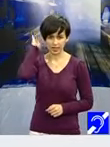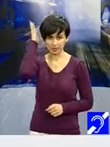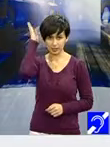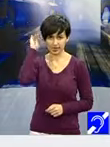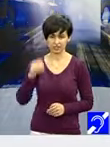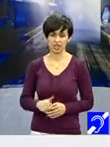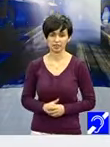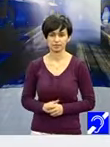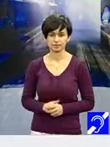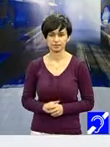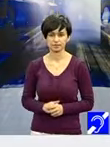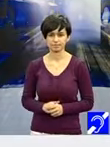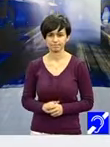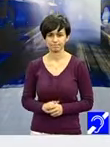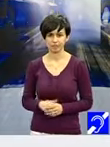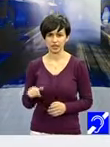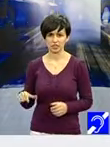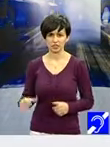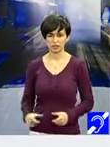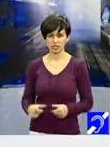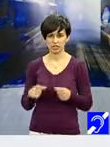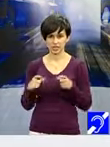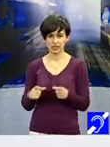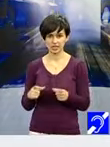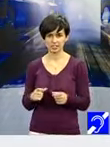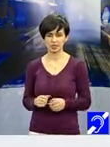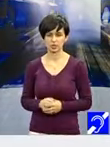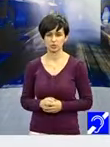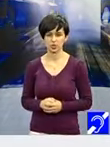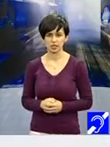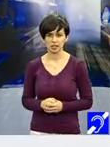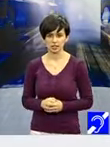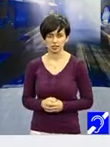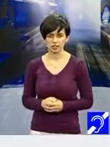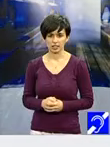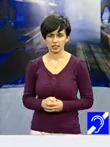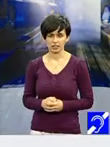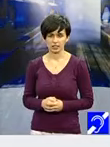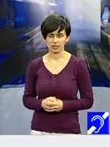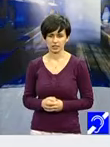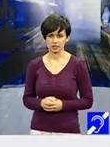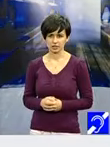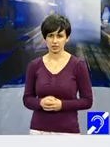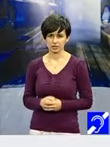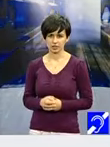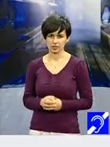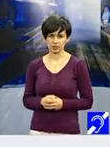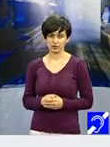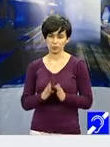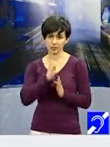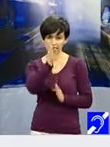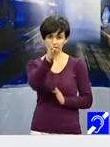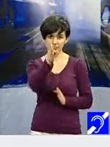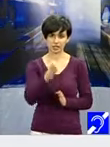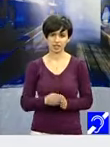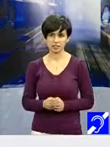Și tot la sediul Agenției Spațiale, dar din Belgia. Și vom intra în direct cu cei de pe Stația Spațială Orbitală Internațională timp de 3 ore cât